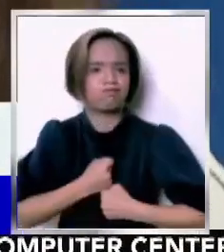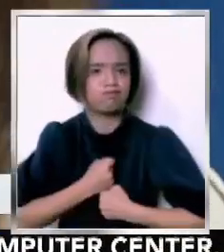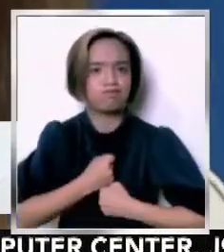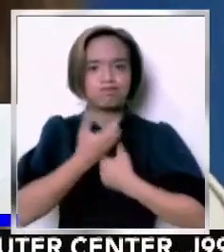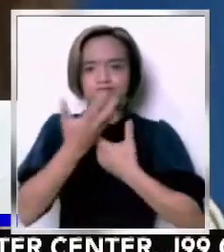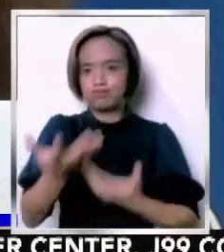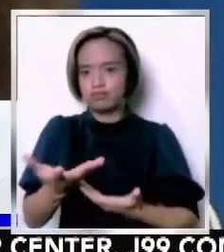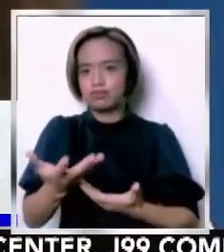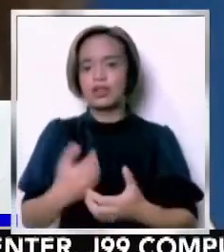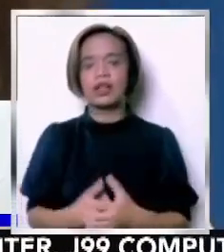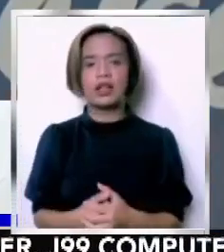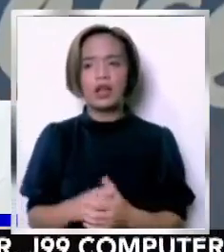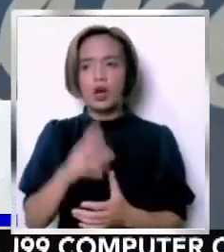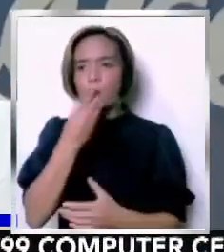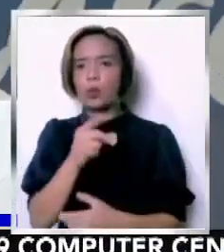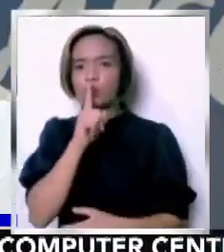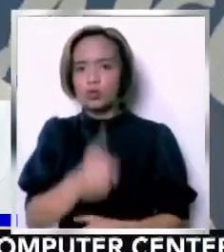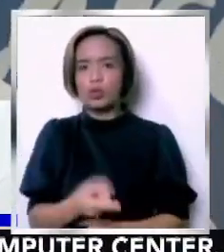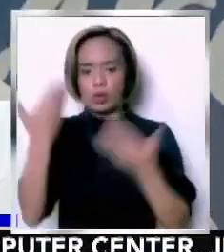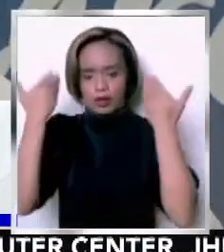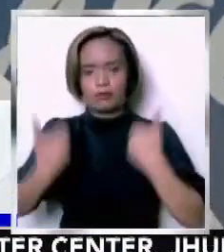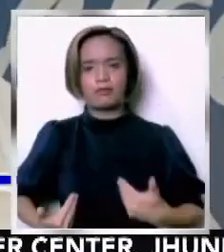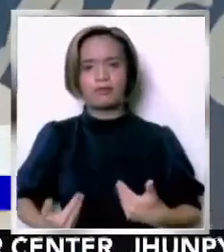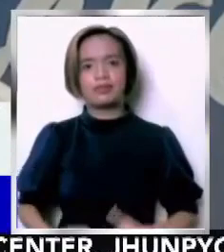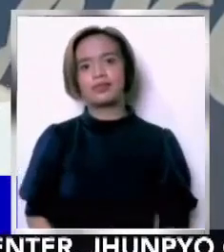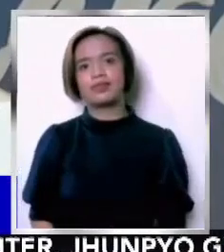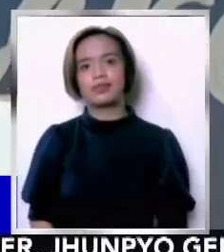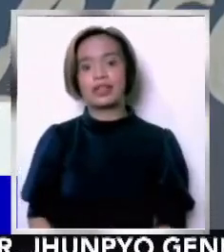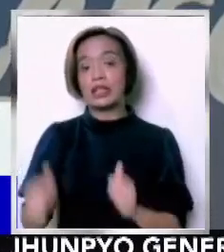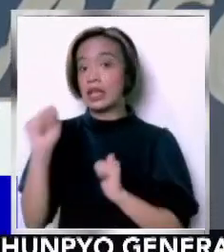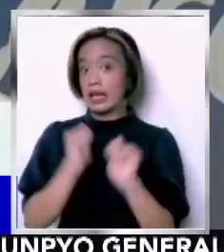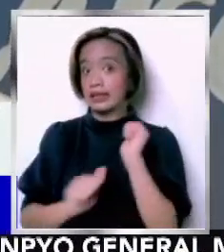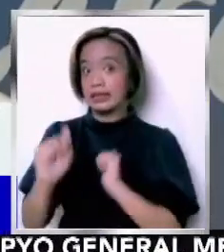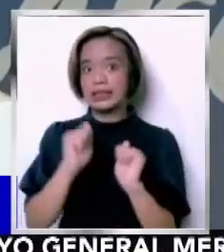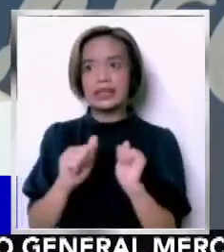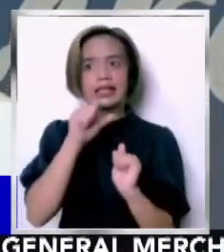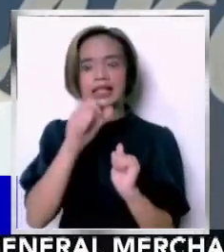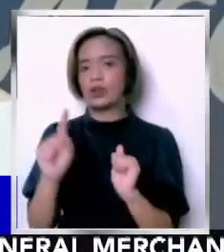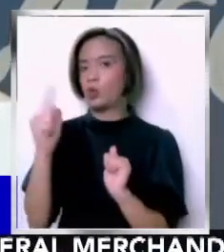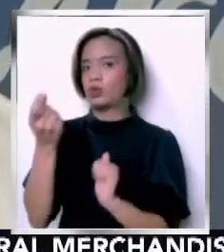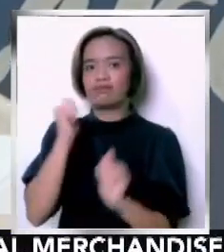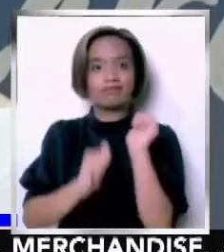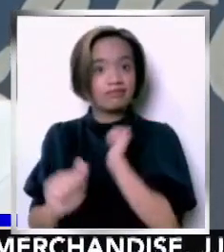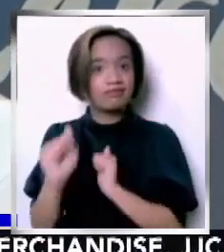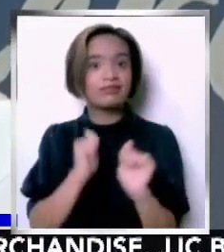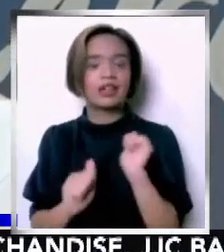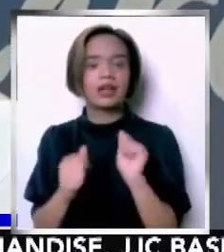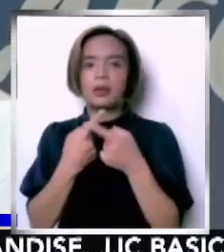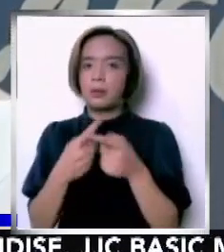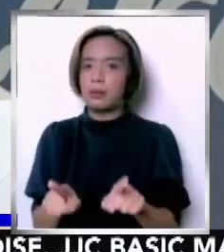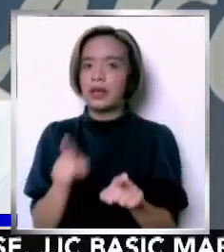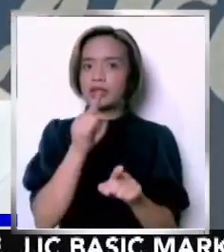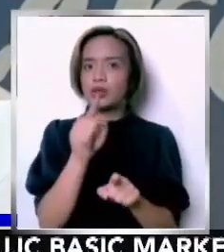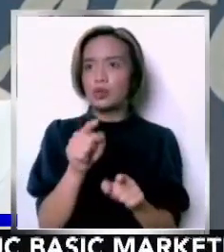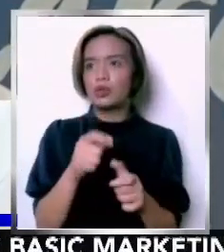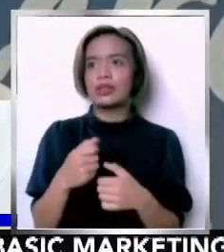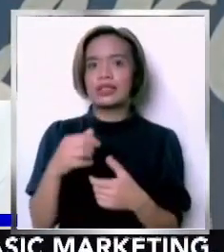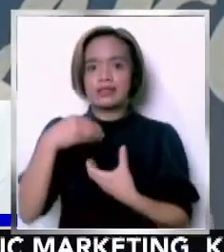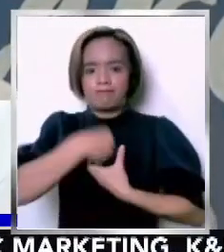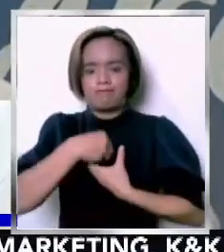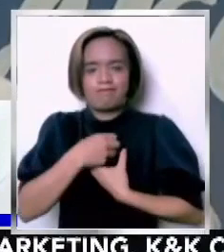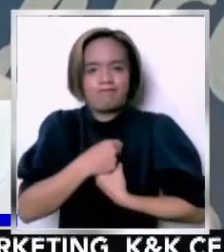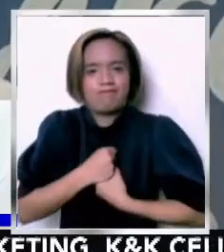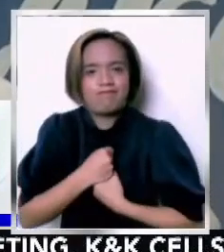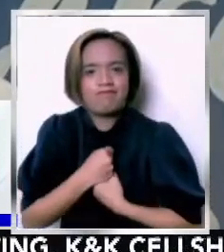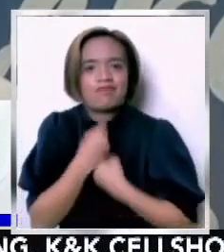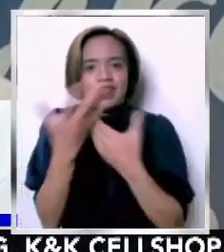kung sino talaga ako as a person. In acting, you're not actually acting. But you are pouring your inner energy. You're being